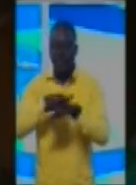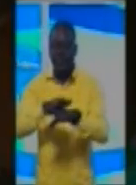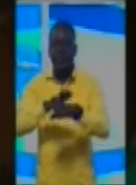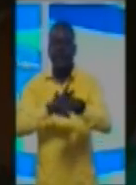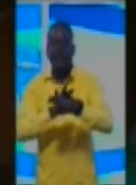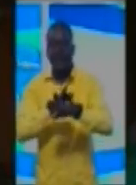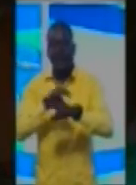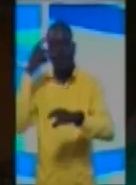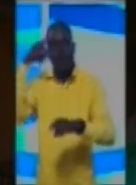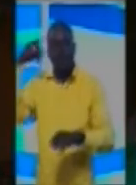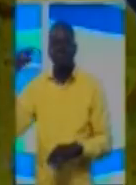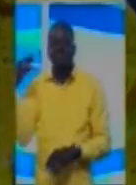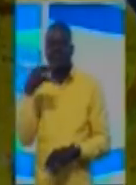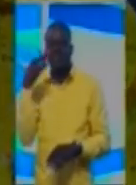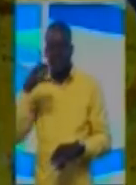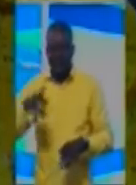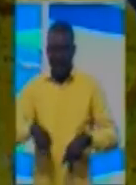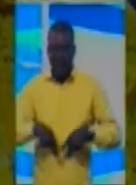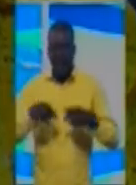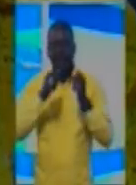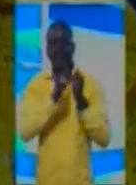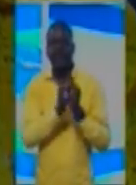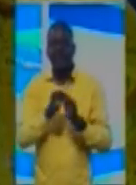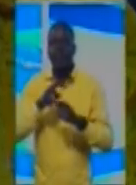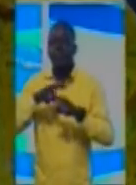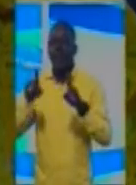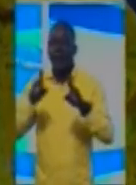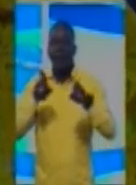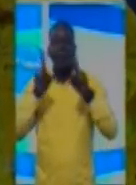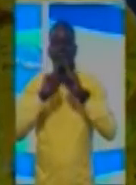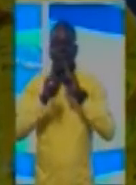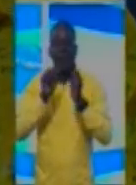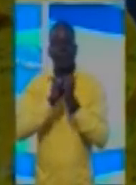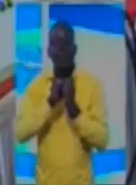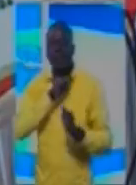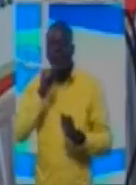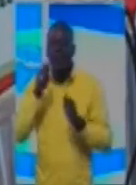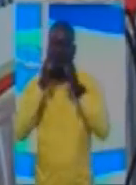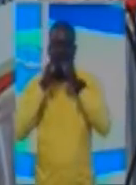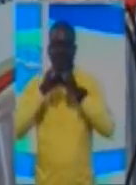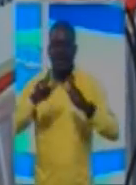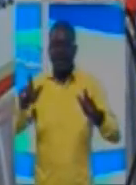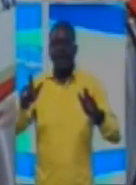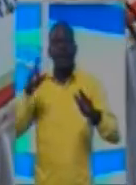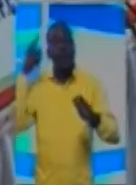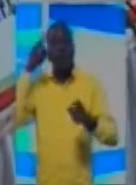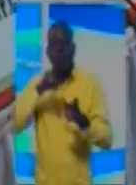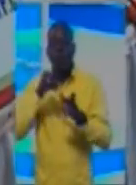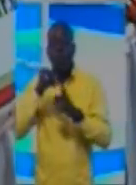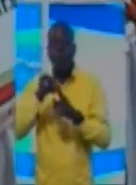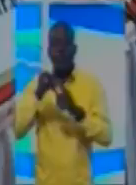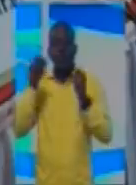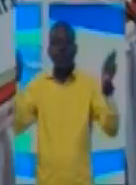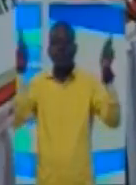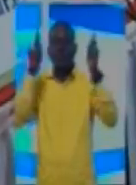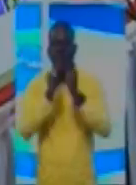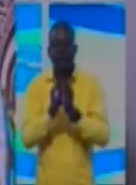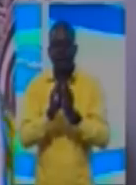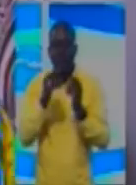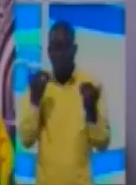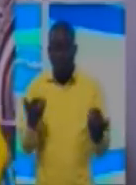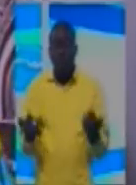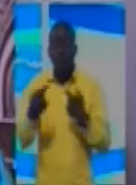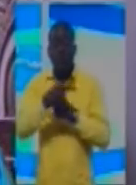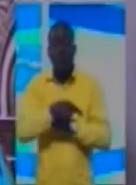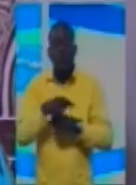pour prêcher le vivre ensemble. Malheureusement, ne parlent pas le même langage, d'où ce cadre de concertation. Aujourd'hui, tout le monde parle